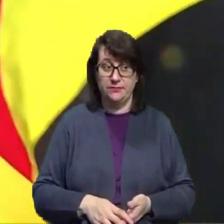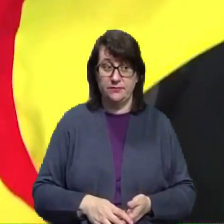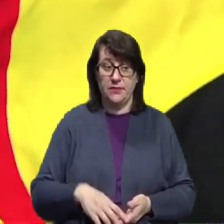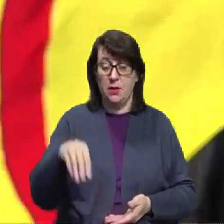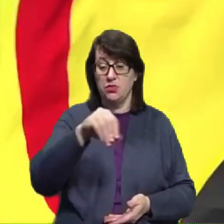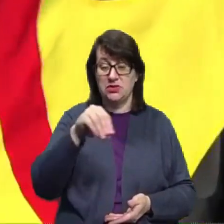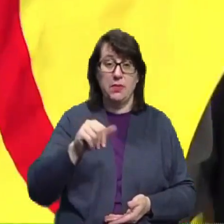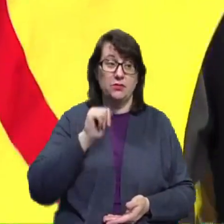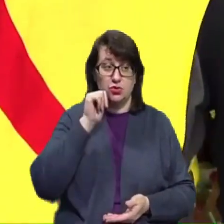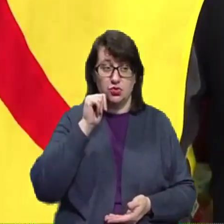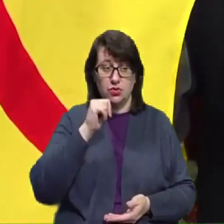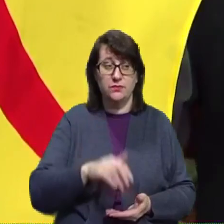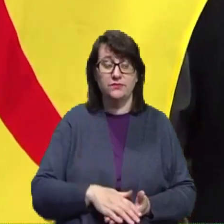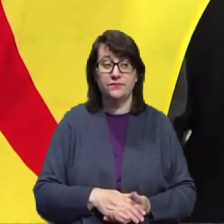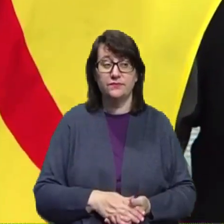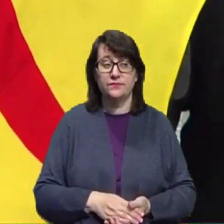цукром.